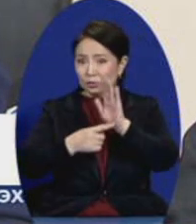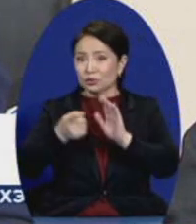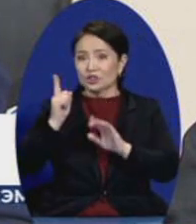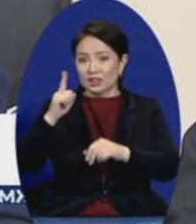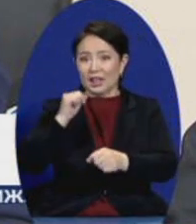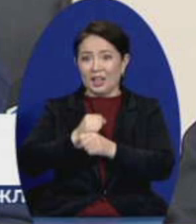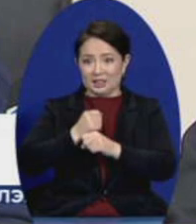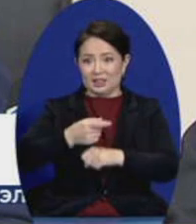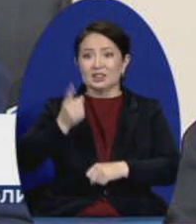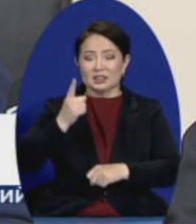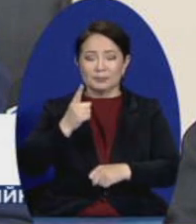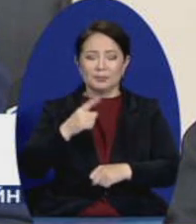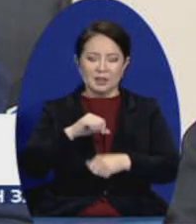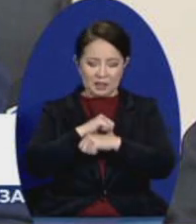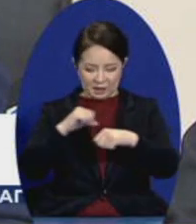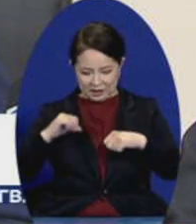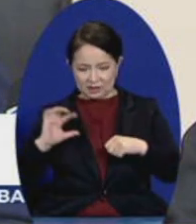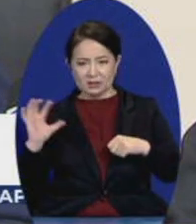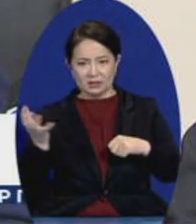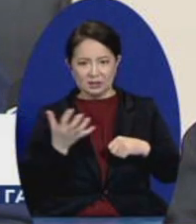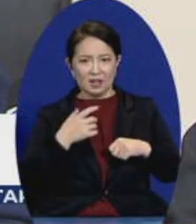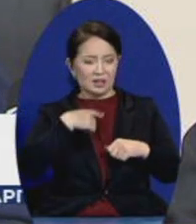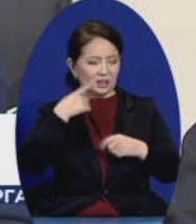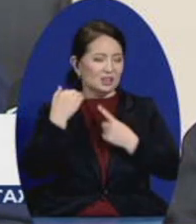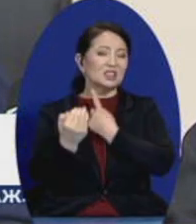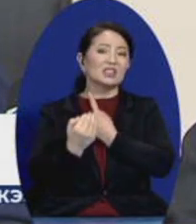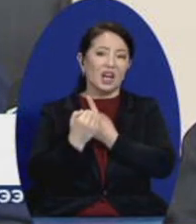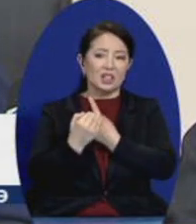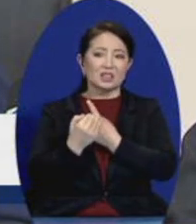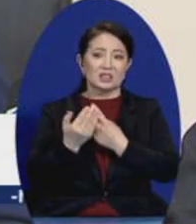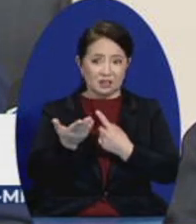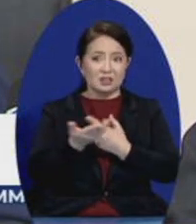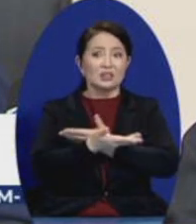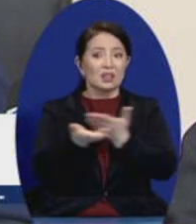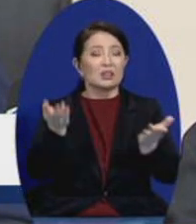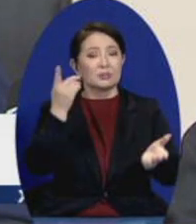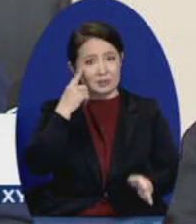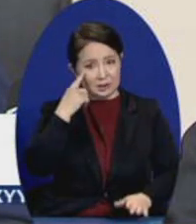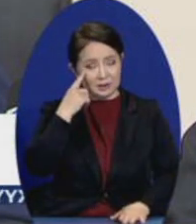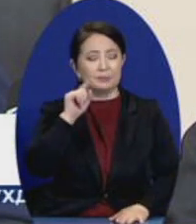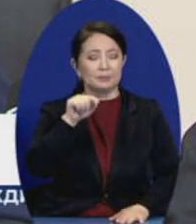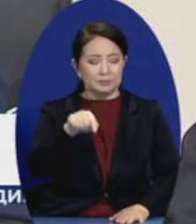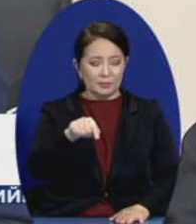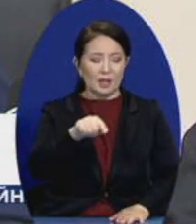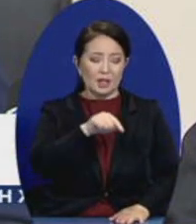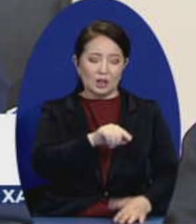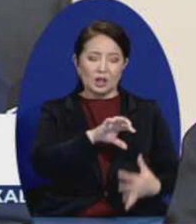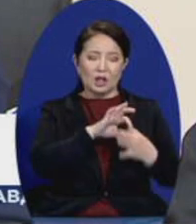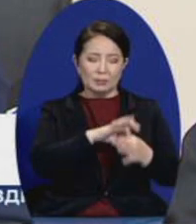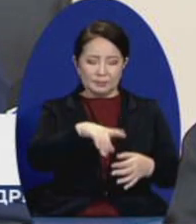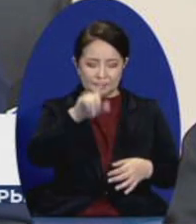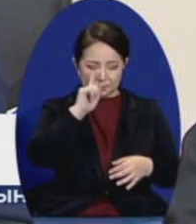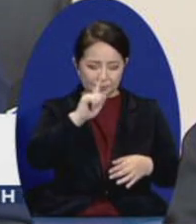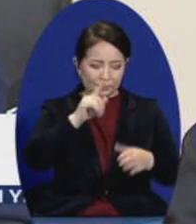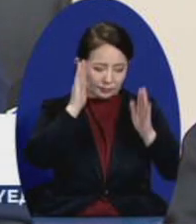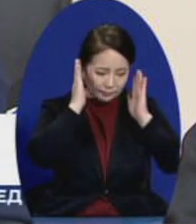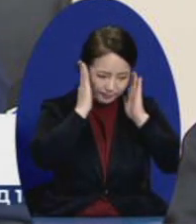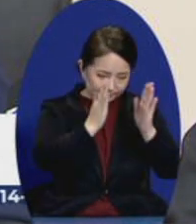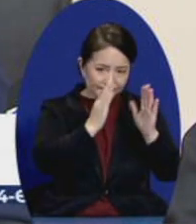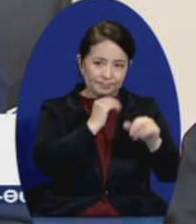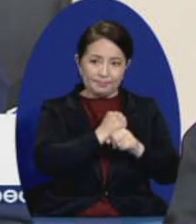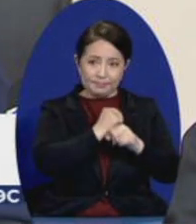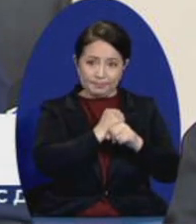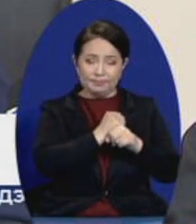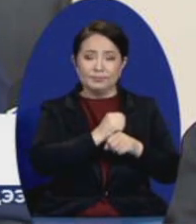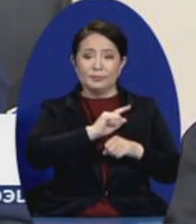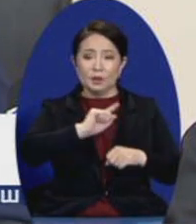байгаа ард иргэд ч гэсэн энийг бол одоо шаардаж байгаа та бүхэн бүгд мэдж байгаа. Тэгэхээр энэ дээр бол юм дөрөв нэгдүгээр төвлөрч ажиллана.